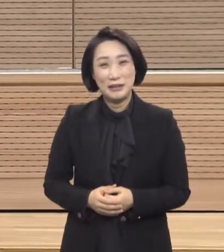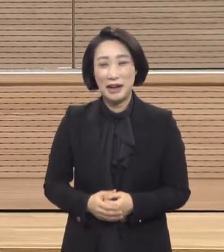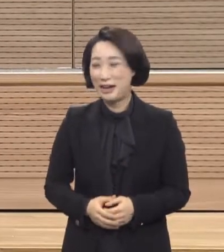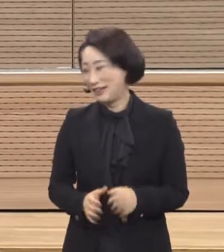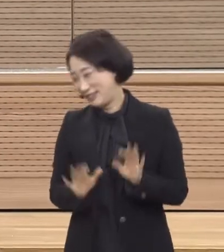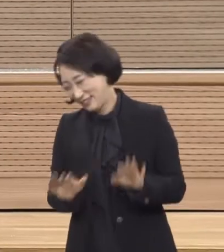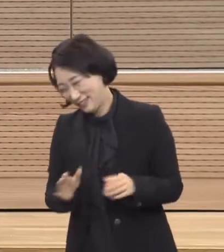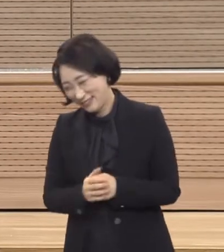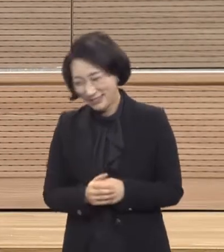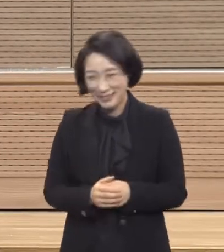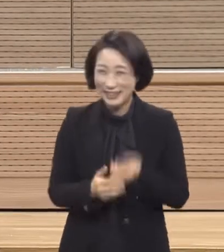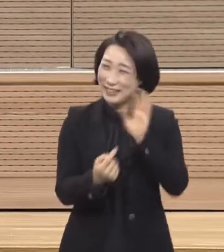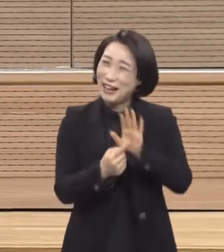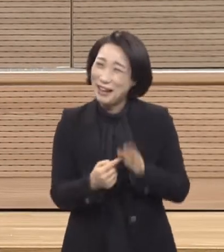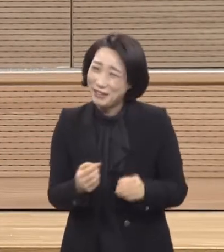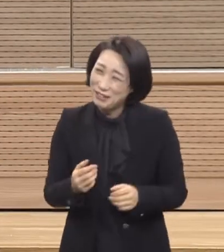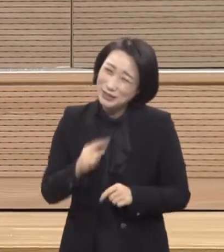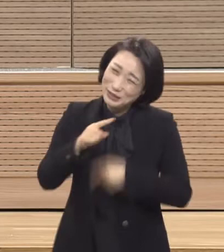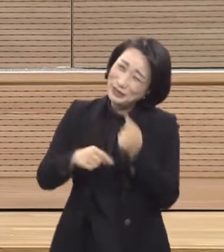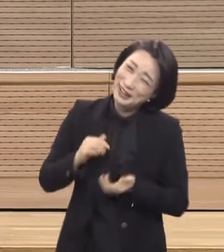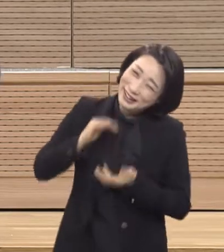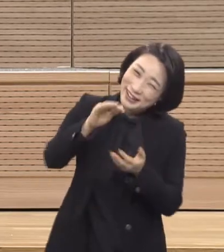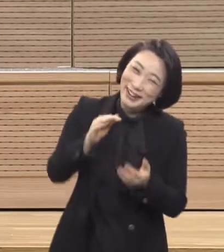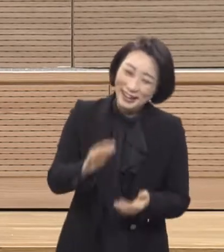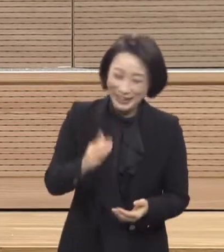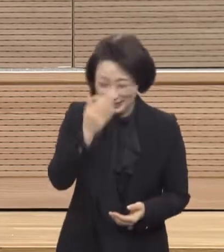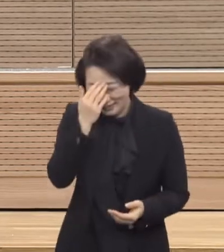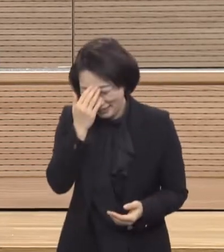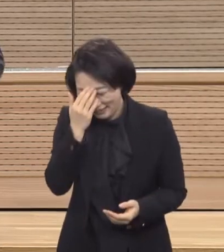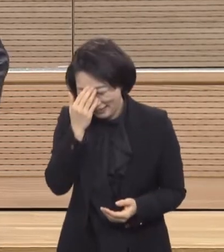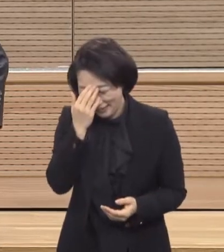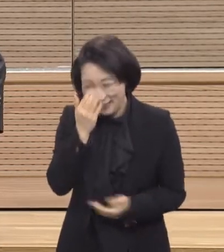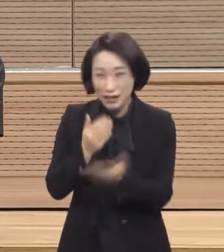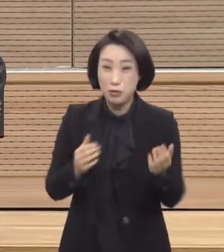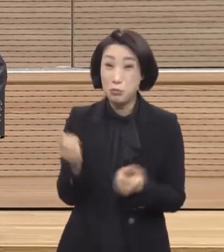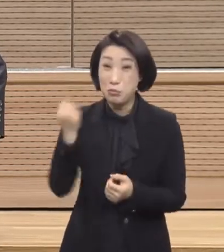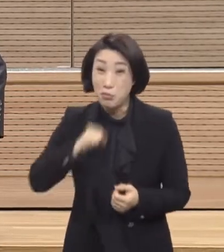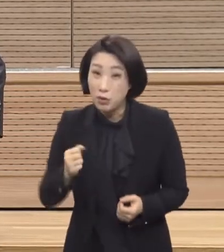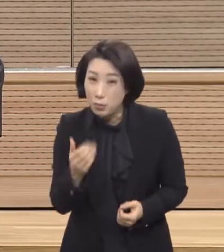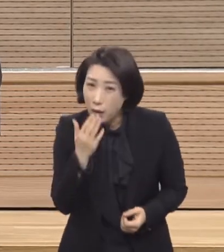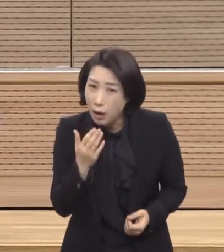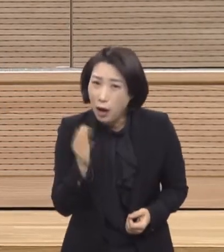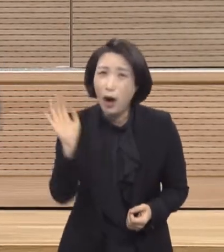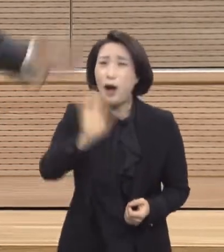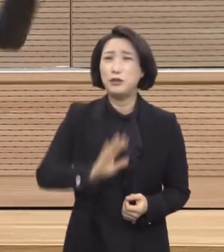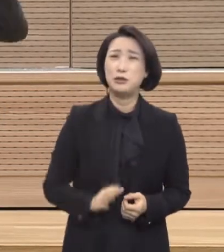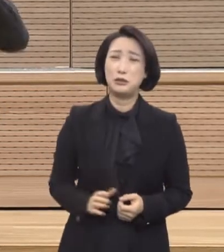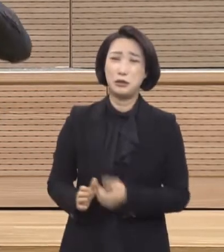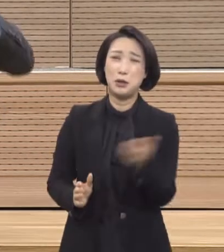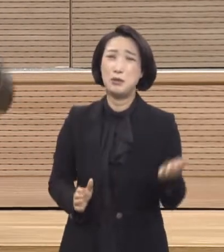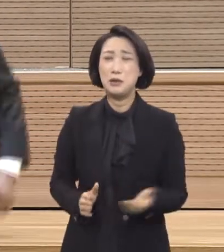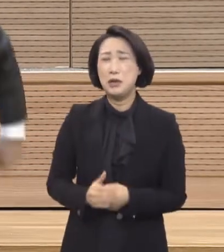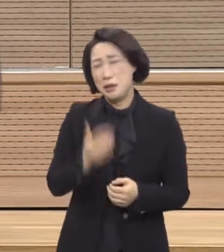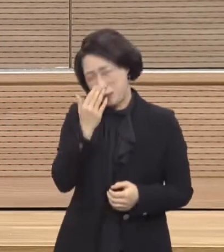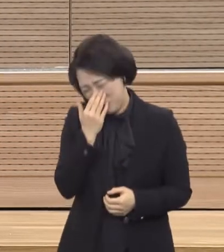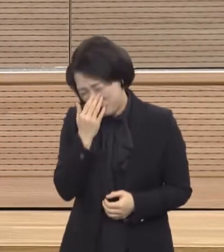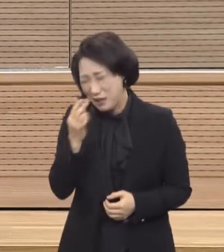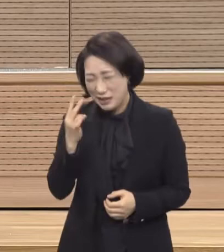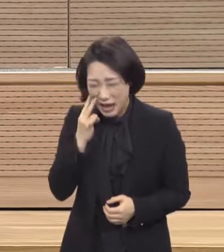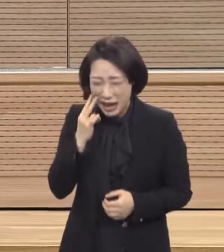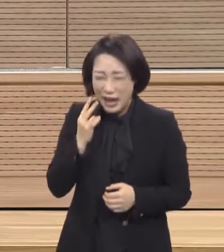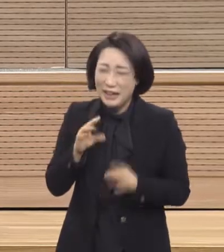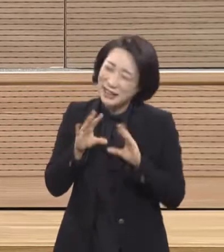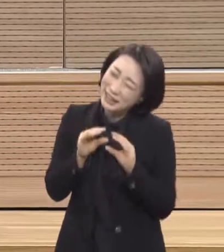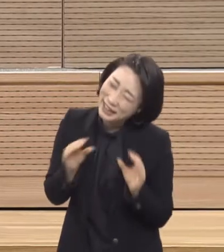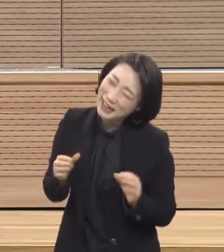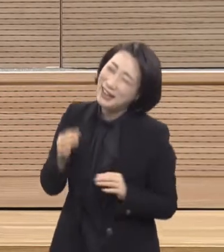어떻게 얘기해야 맞은가 이걸 도대체. 옷을 뽀시고 건방질 수가 있어? 그냥 겸손하고 부드럽게,